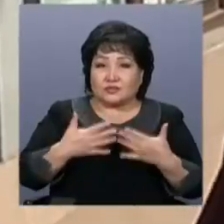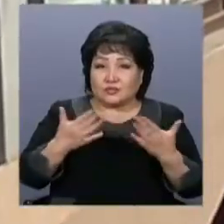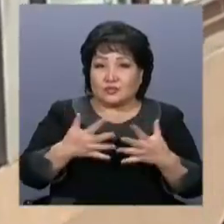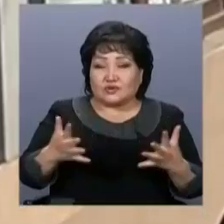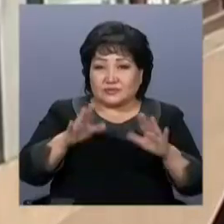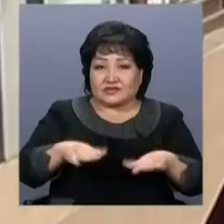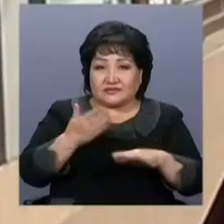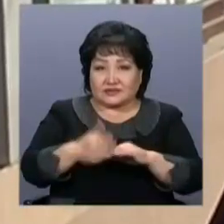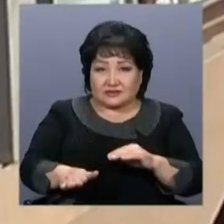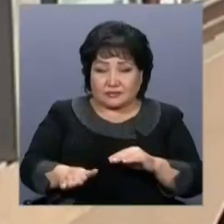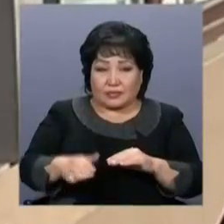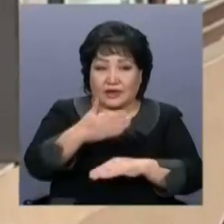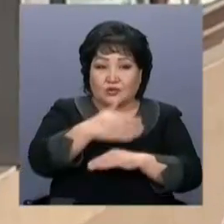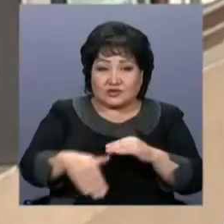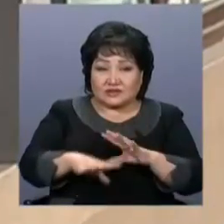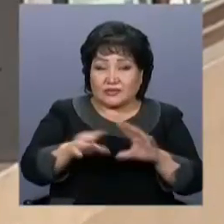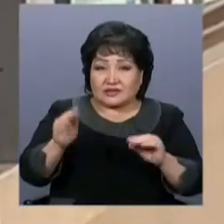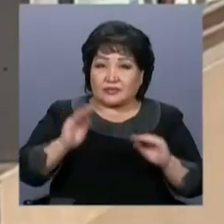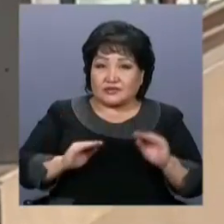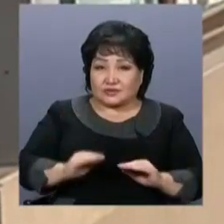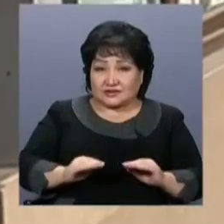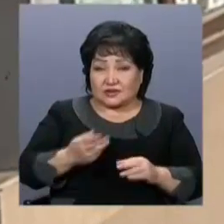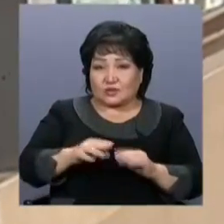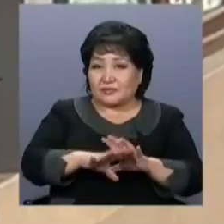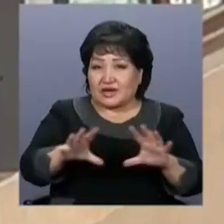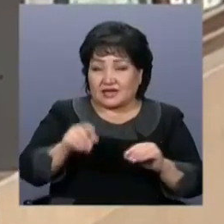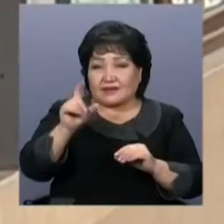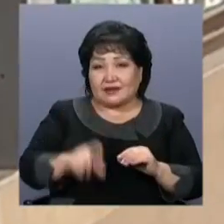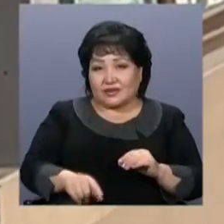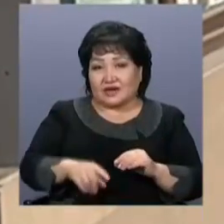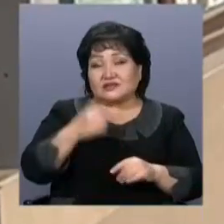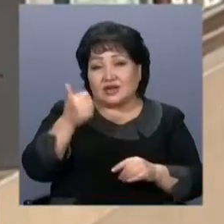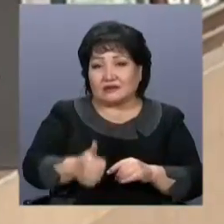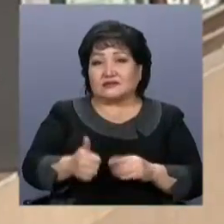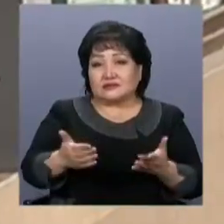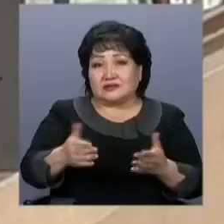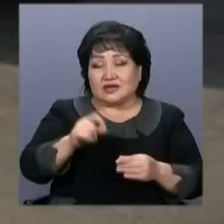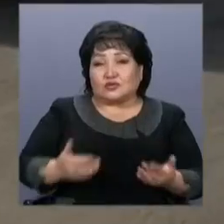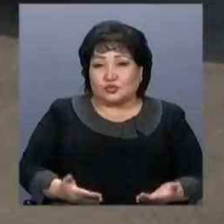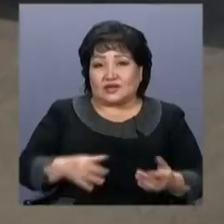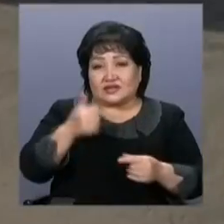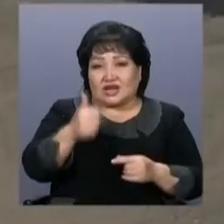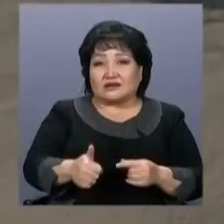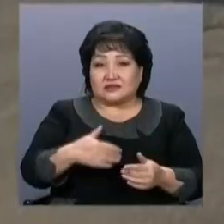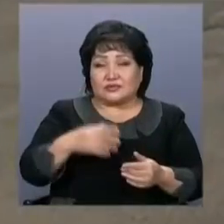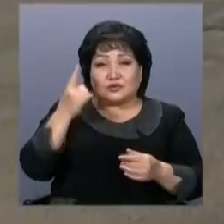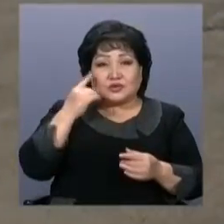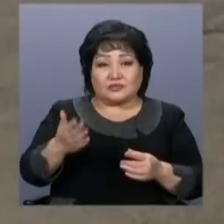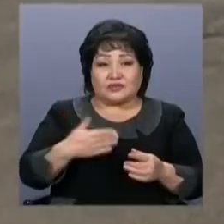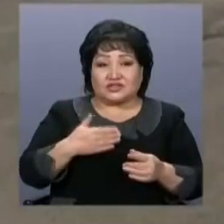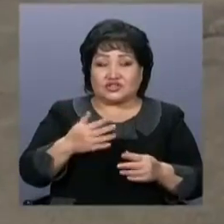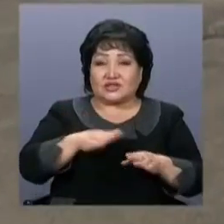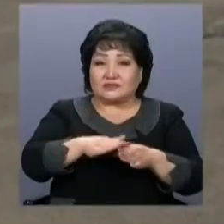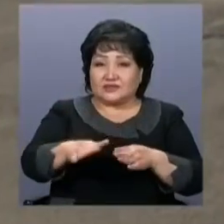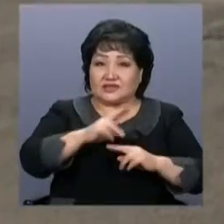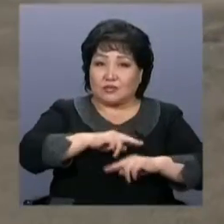Көшелерді көгалдандырып жатса, оның бәрі адамға жақсы, тұрғындарға да жақсы деп ойлаймын. Меніңше жасалып жатқан жұмыстар